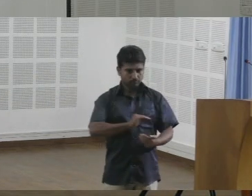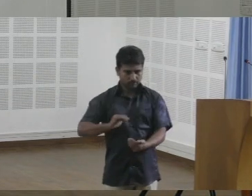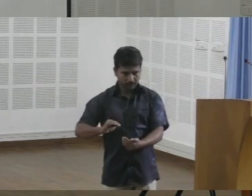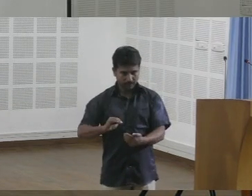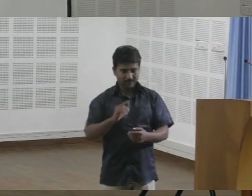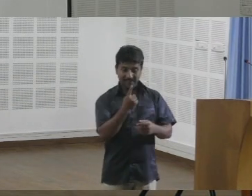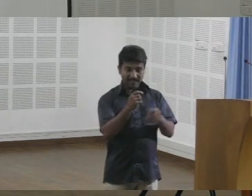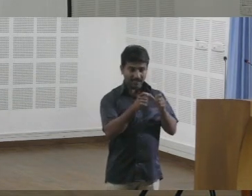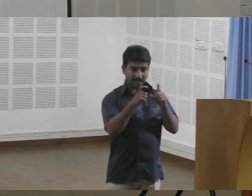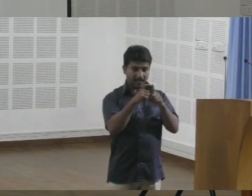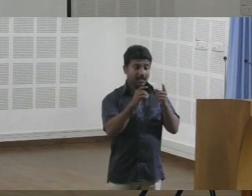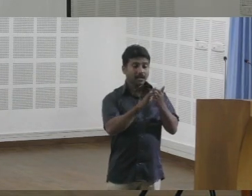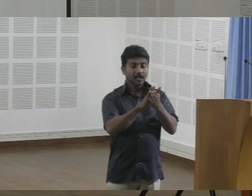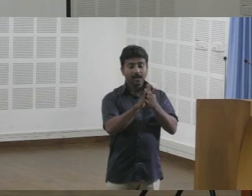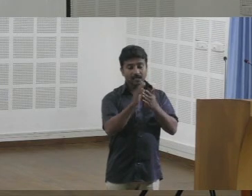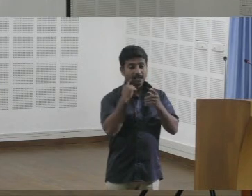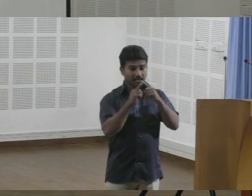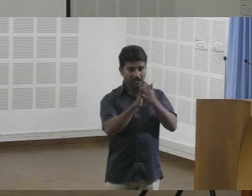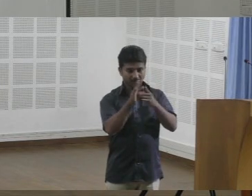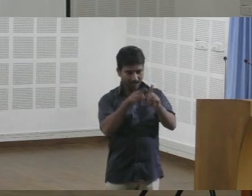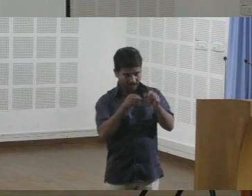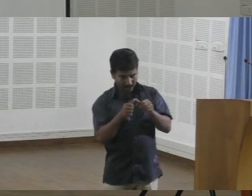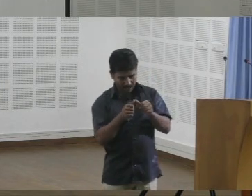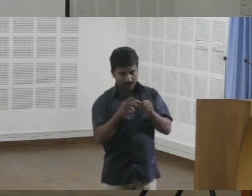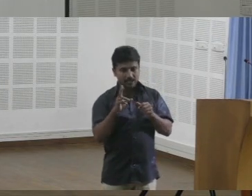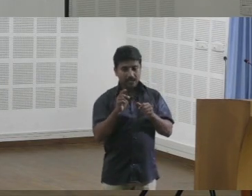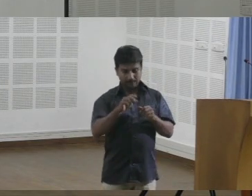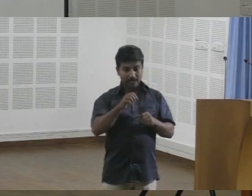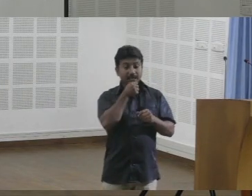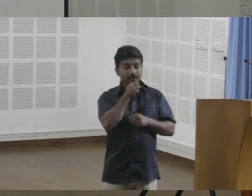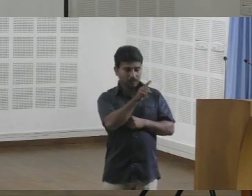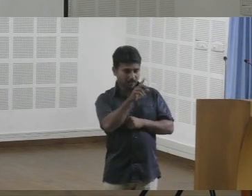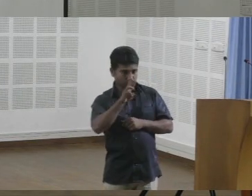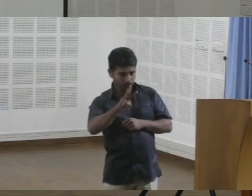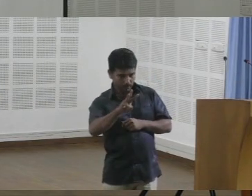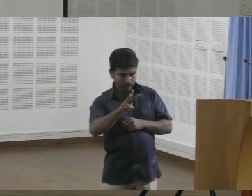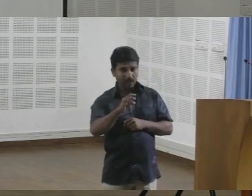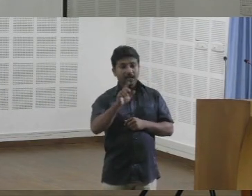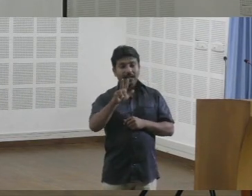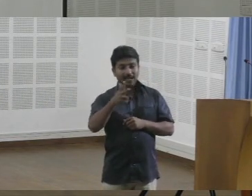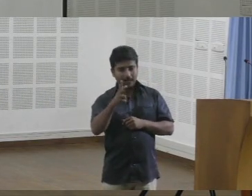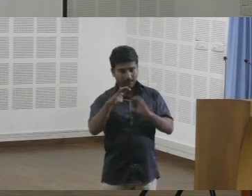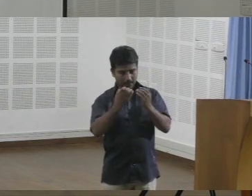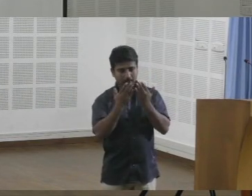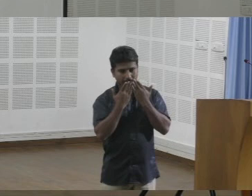ആദിത്യ ഇപ്പോ 13 വയസ്സായി, 8th സ്റ്റാൻഡേർഡിൽ പഠിക്കുന്നു. അദ്വൈത് ഇപ്പൊ 10